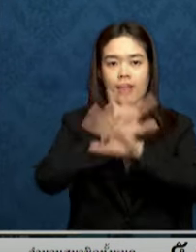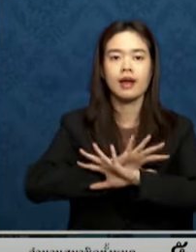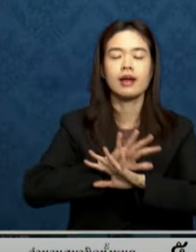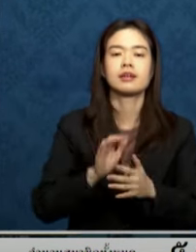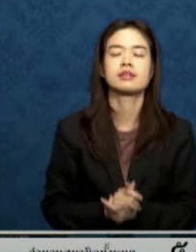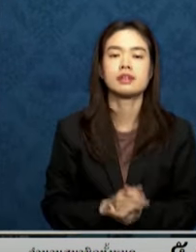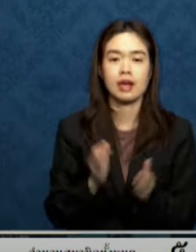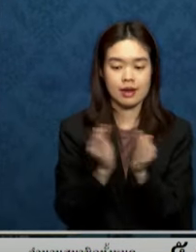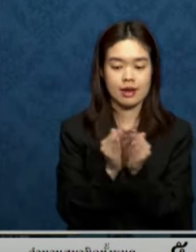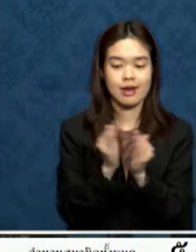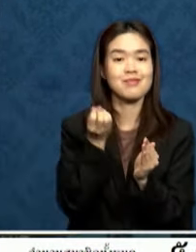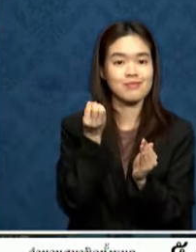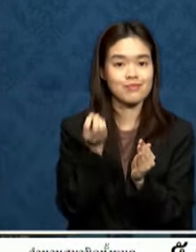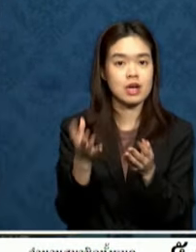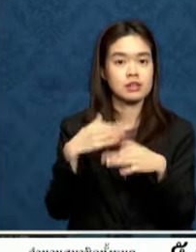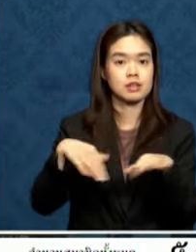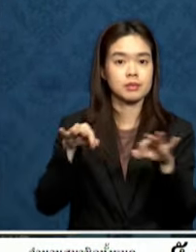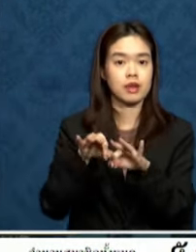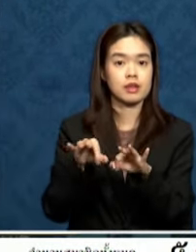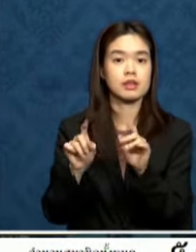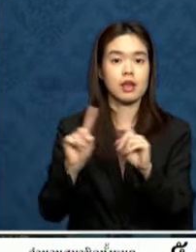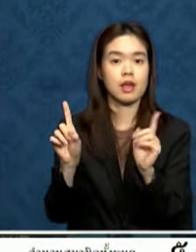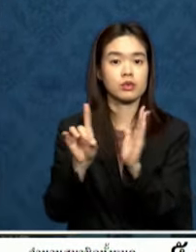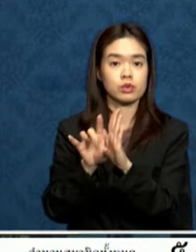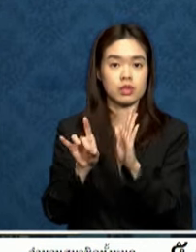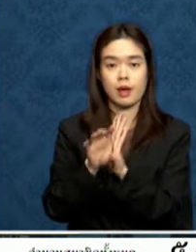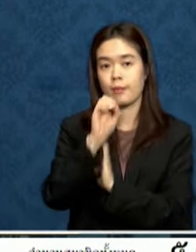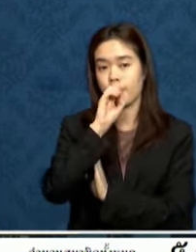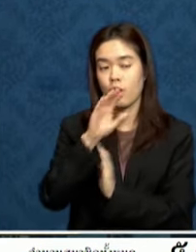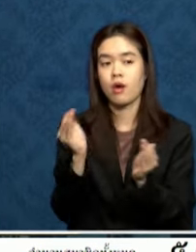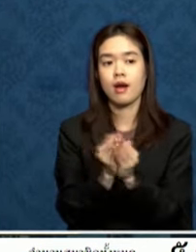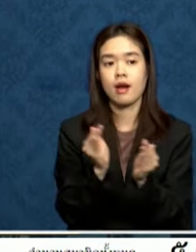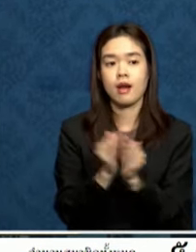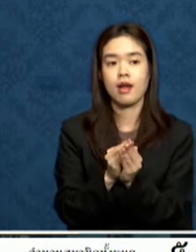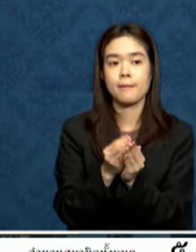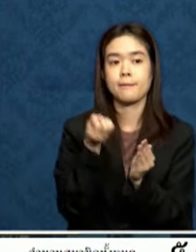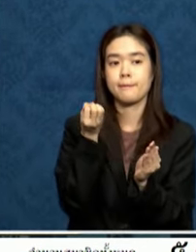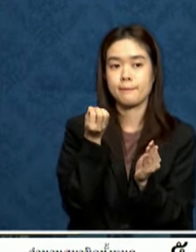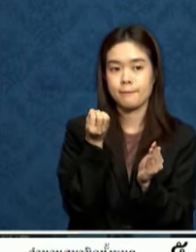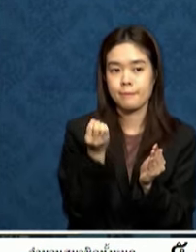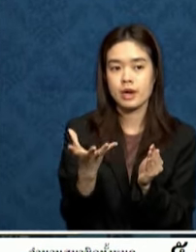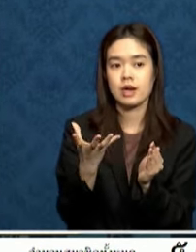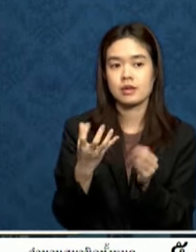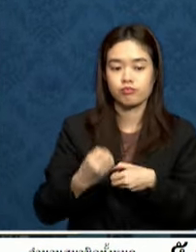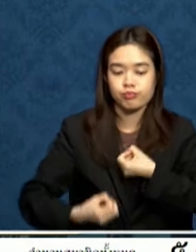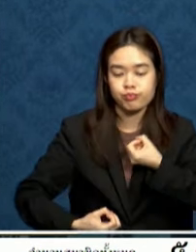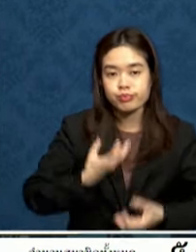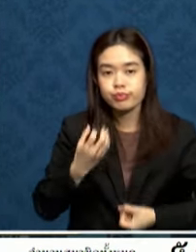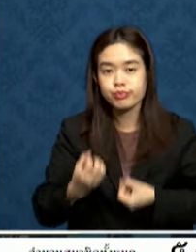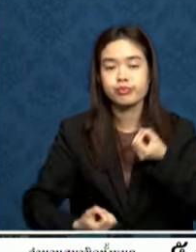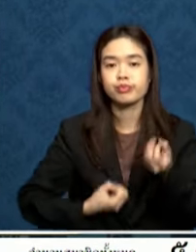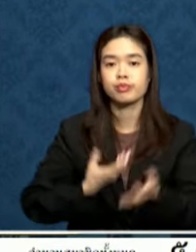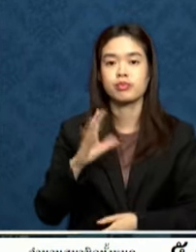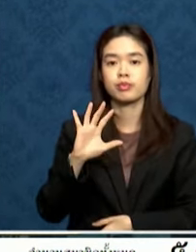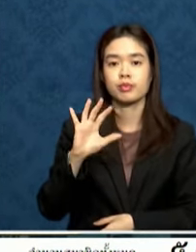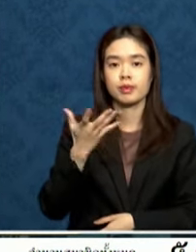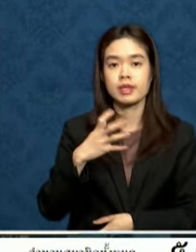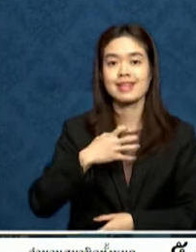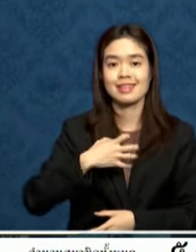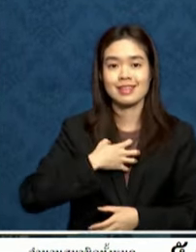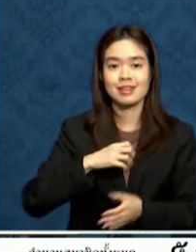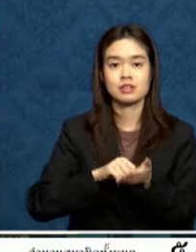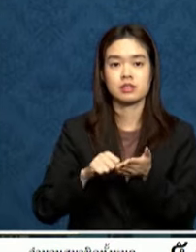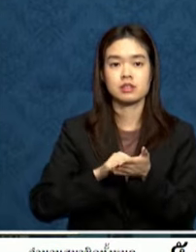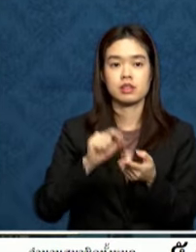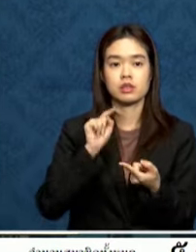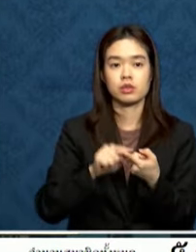มากมีเงื่อนไขข้อสุดท้ายอีกครับต้องสูงกว่าคะแนนเสียงไม่แสดงความคิดเห็นในเรื่องที่จัดทำประชามตินั้น